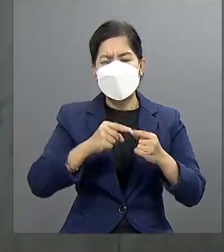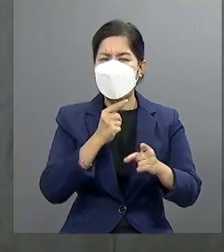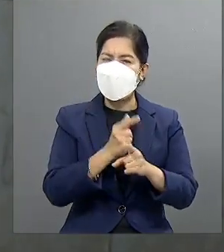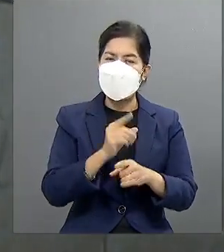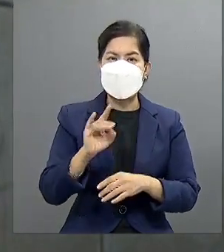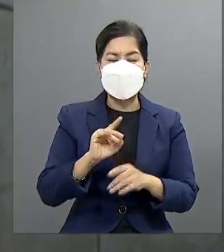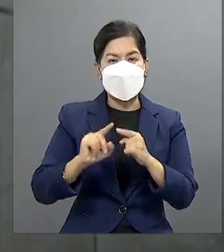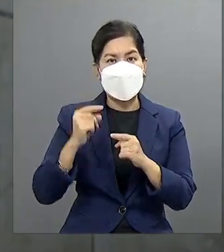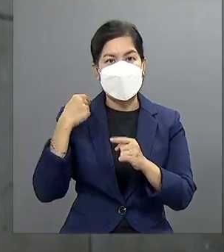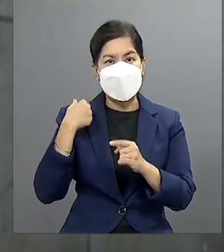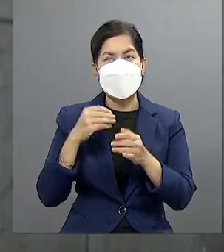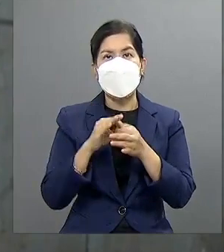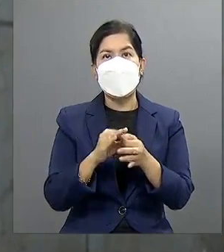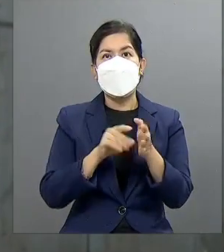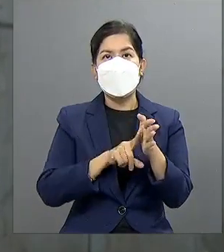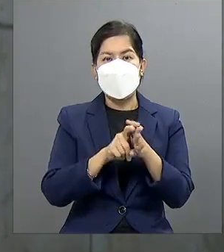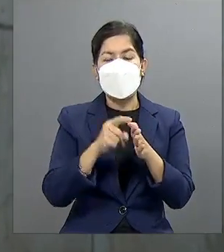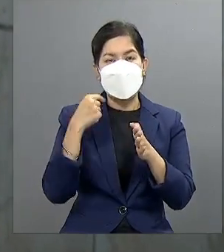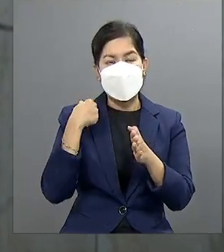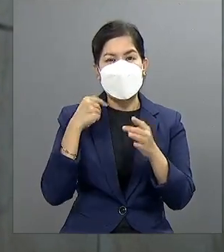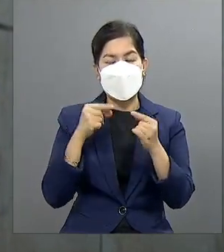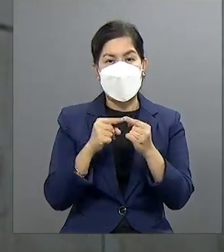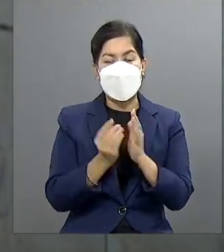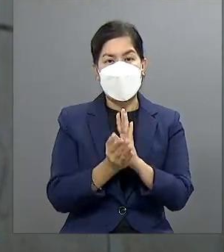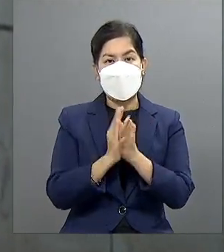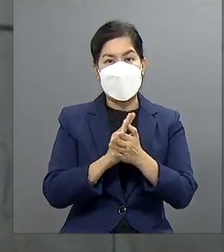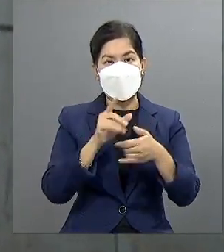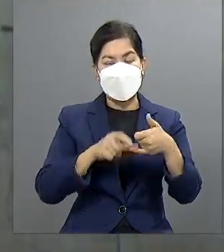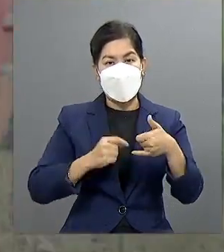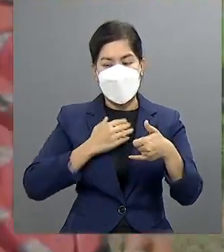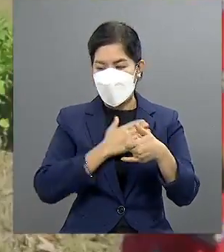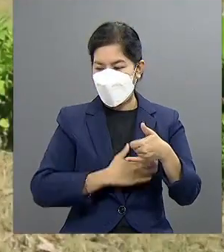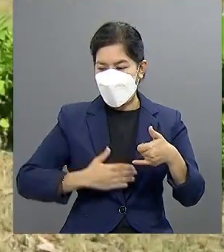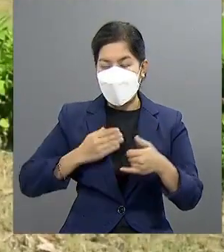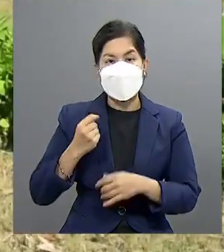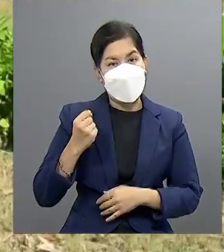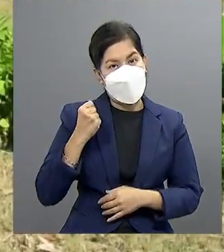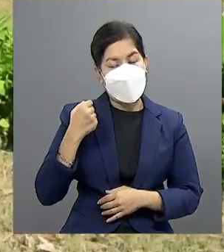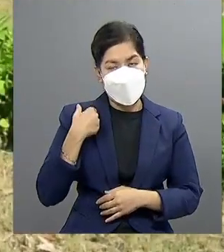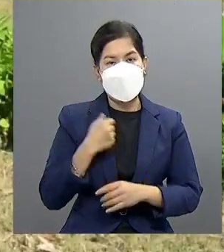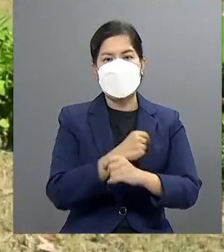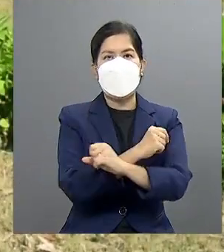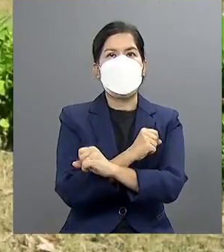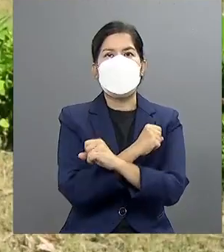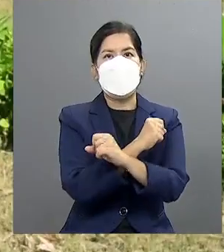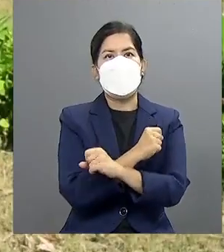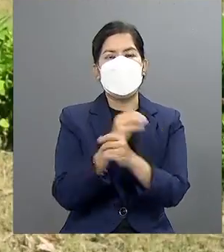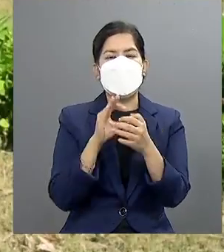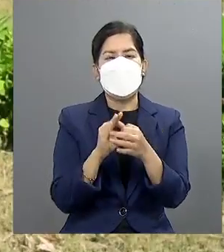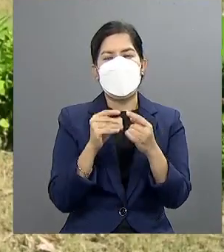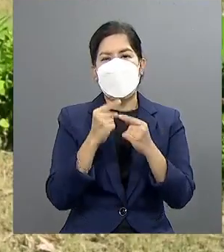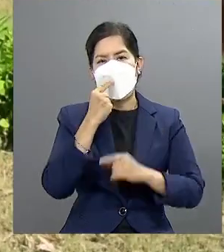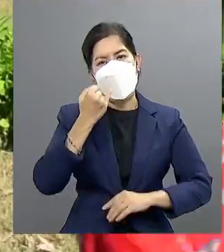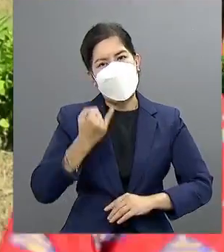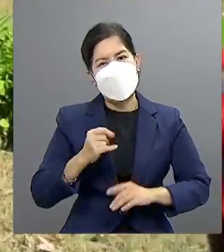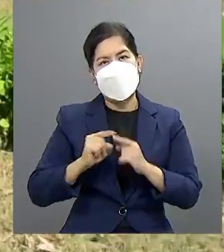แล้วก็เด็กที่มีเด็กหลายคนก็มีการติดเชื้อซึ่งในเด็กกลุ่มนี้เนี่ยก็จะมีภูมิต้านทานทำให้ป้องกันภูมิแพ้ได้แล้วรวมถึงถ้าเคยติดเชื้อมาแล้ว